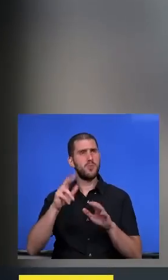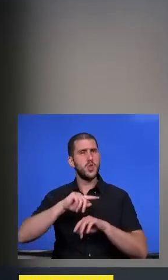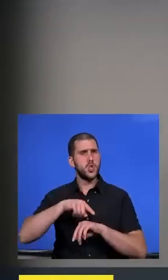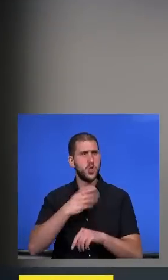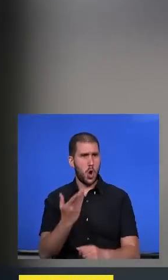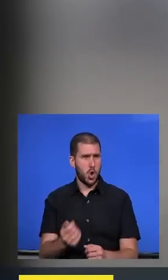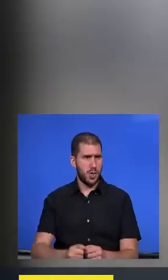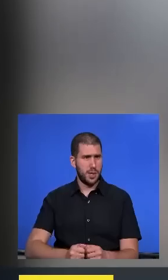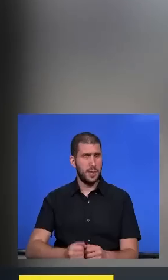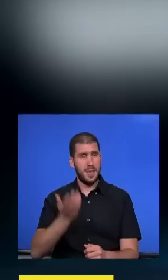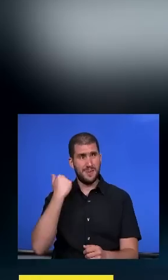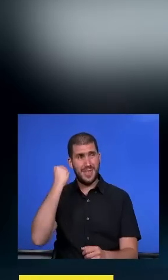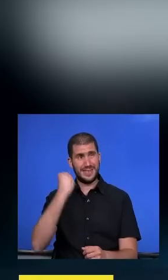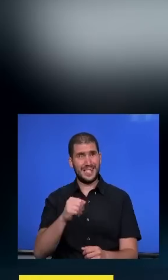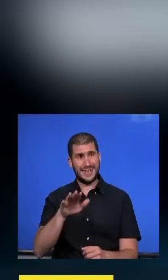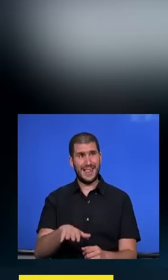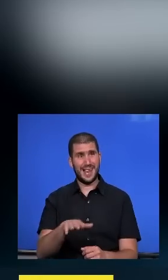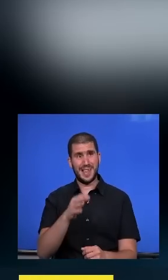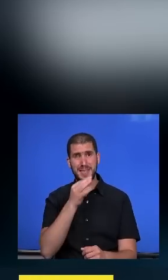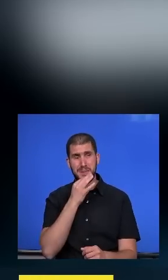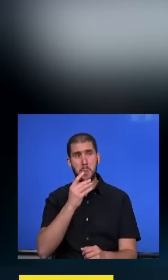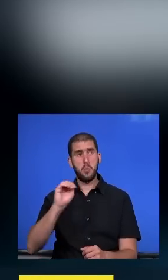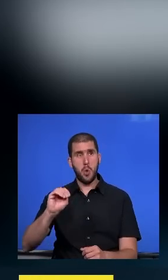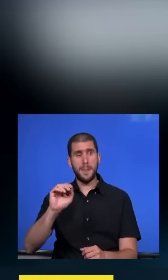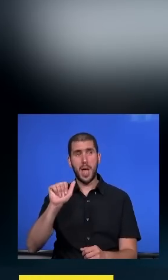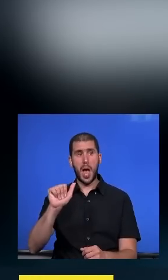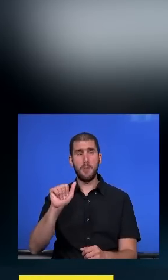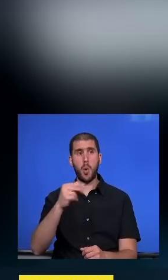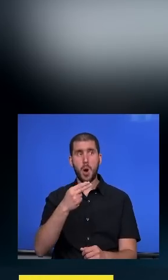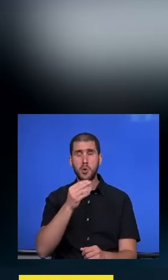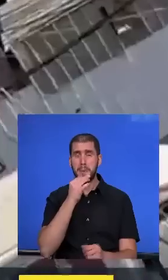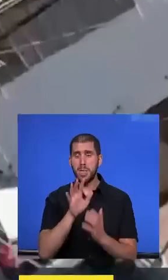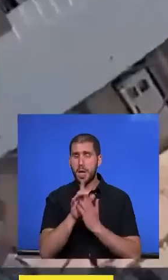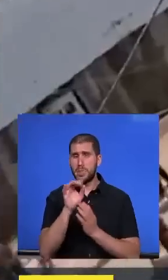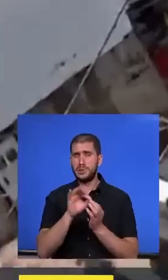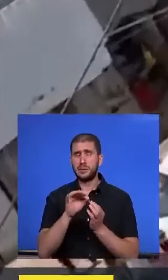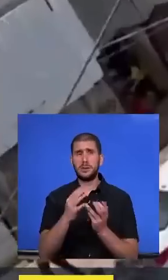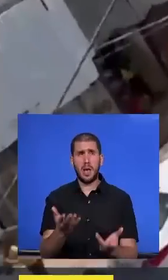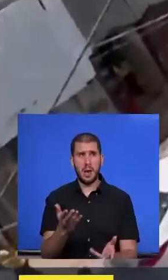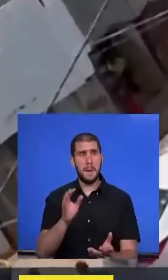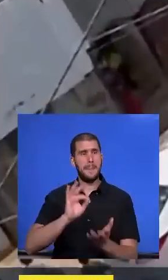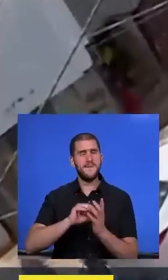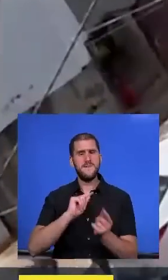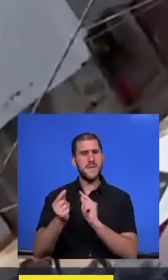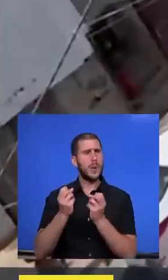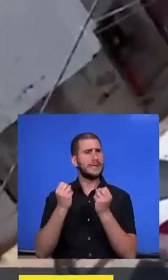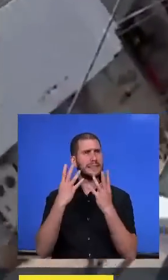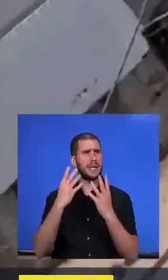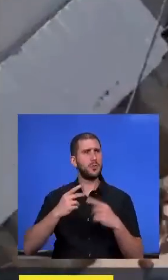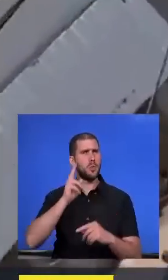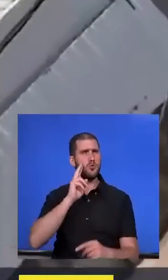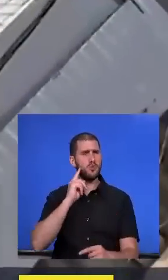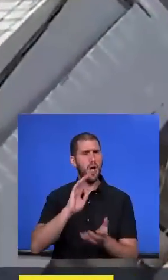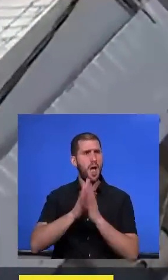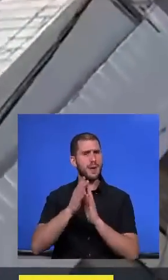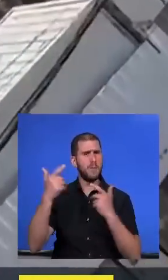שעות. לפניה נרצח ילד קטן, מוחמד אבו אוואש, רק בן 11, כאשר ויכוח סתמי ביום שישי